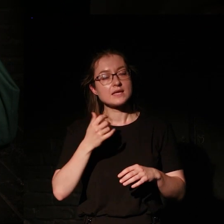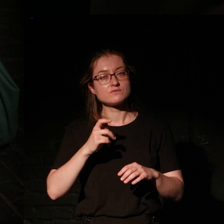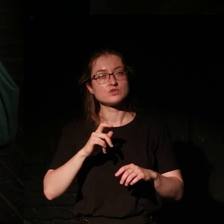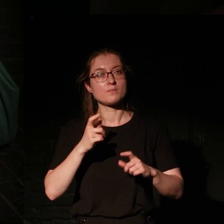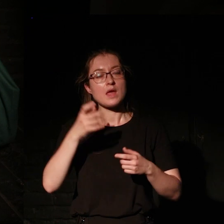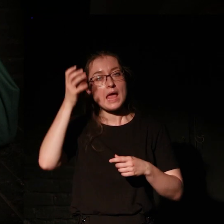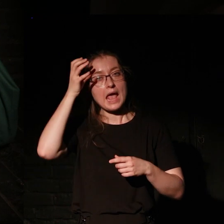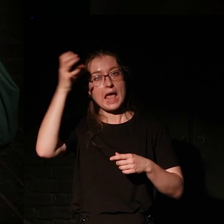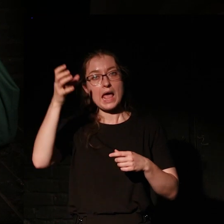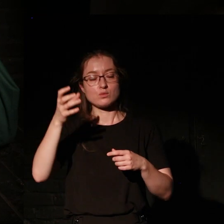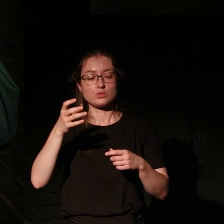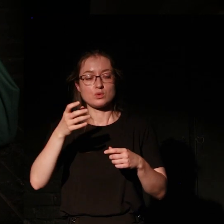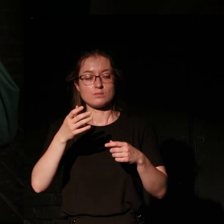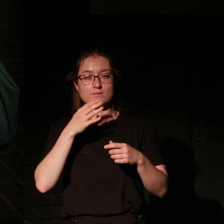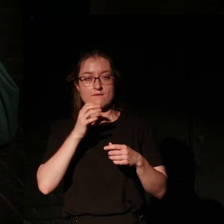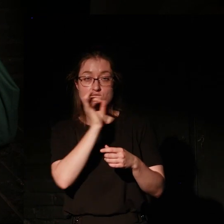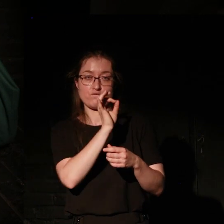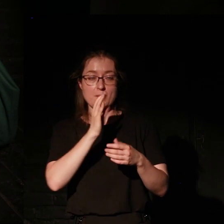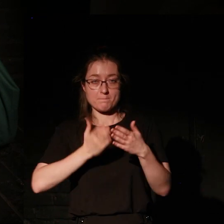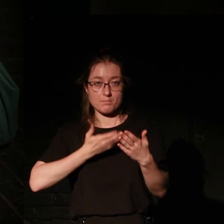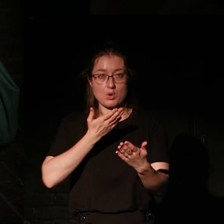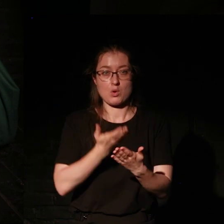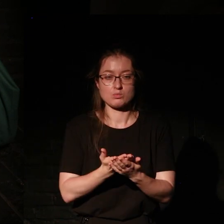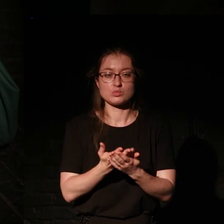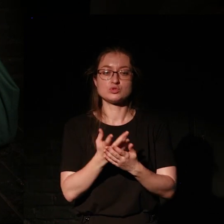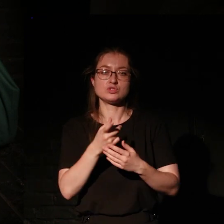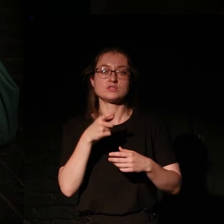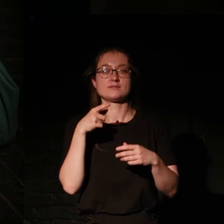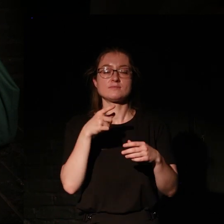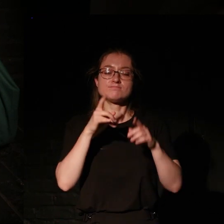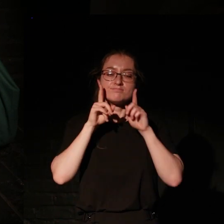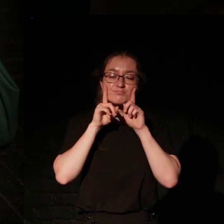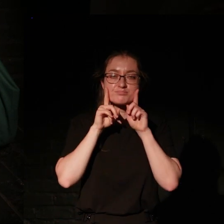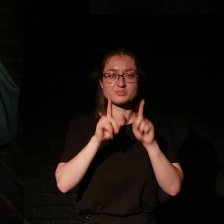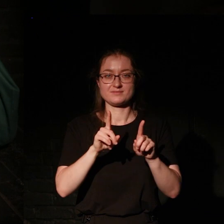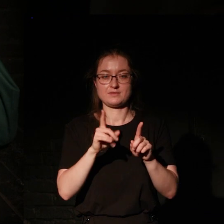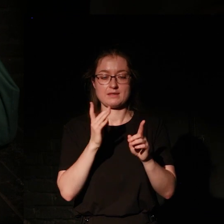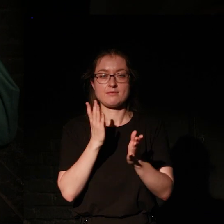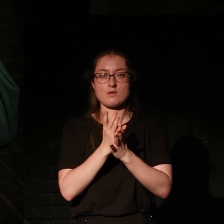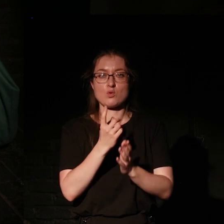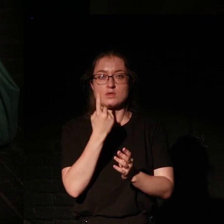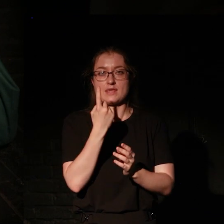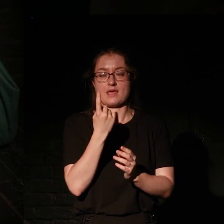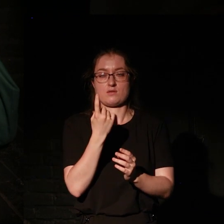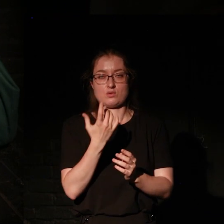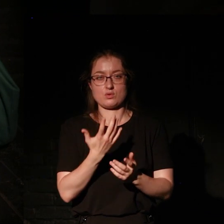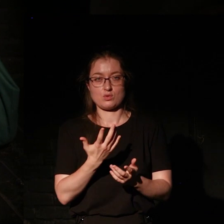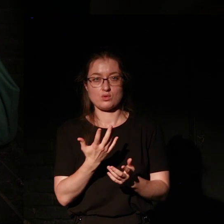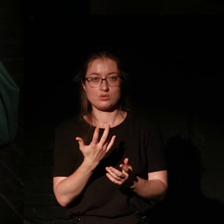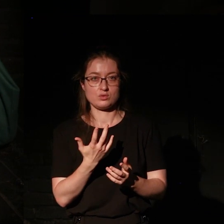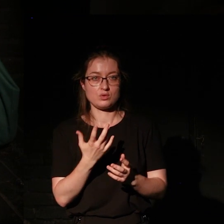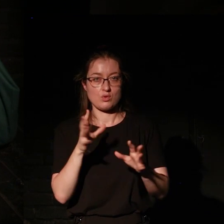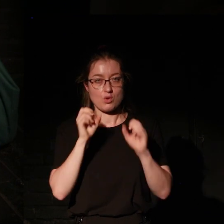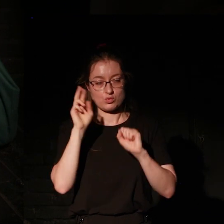znajduje odzwierciedlenie we wszystkich świadectwach tekstowych. Tutaj mam taką też